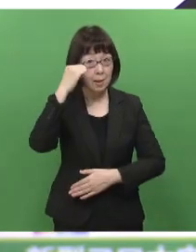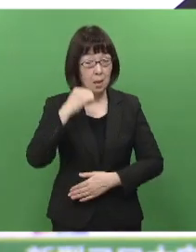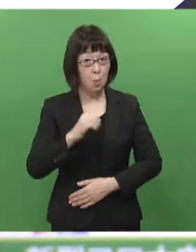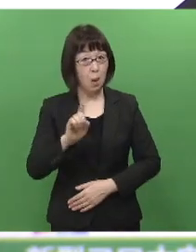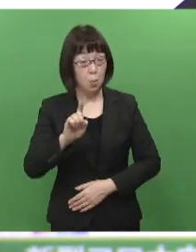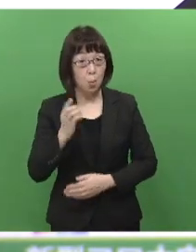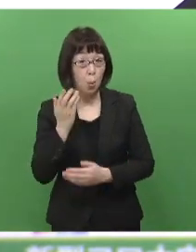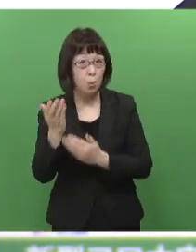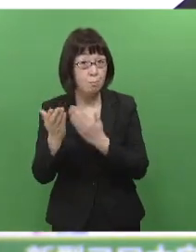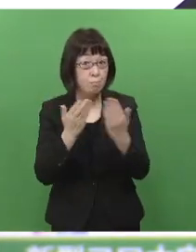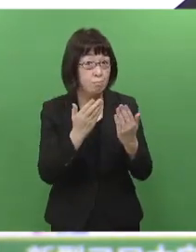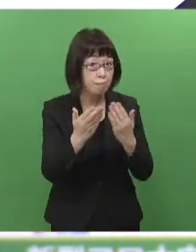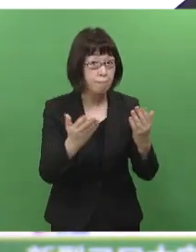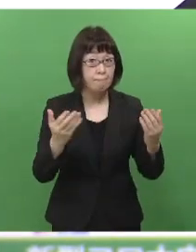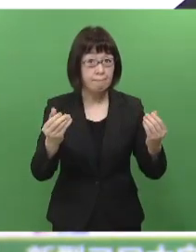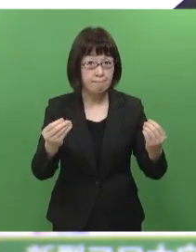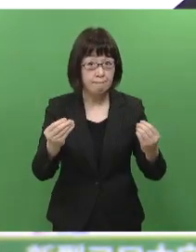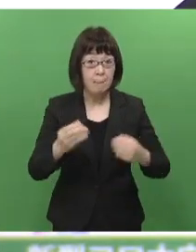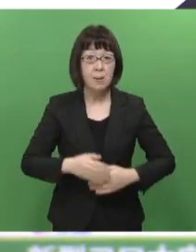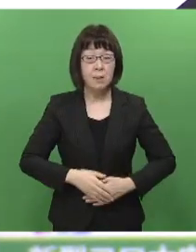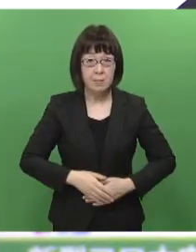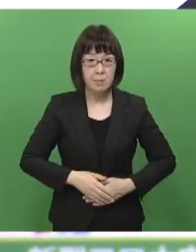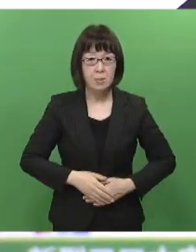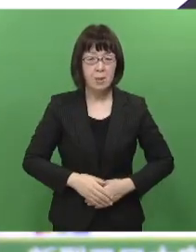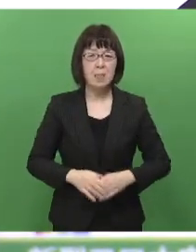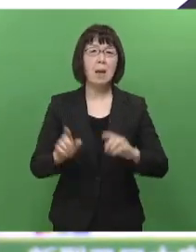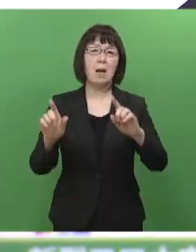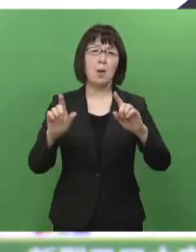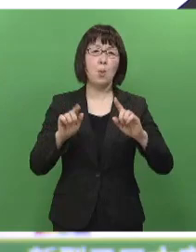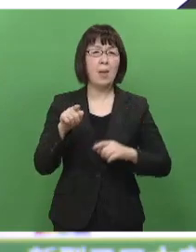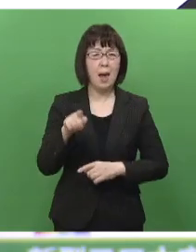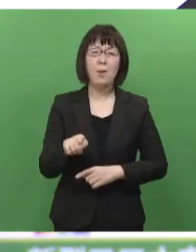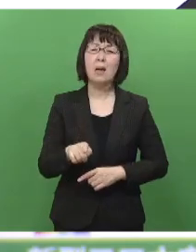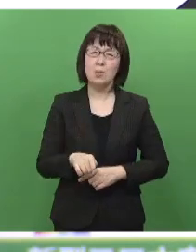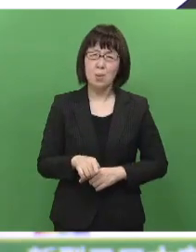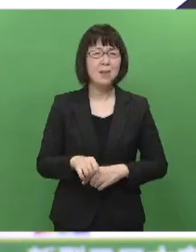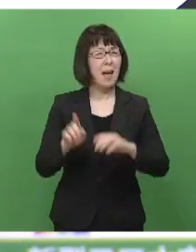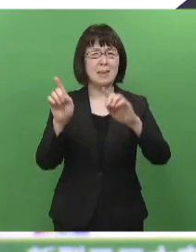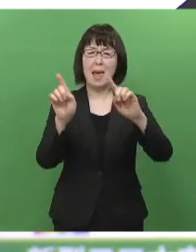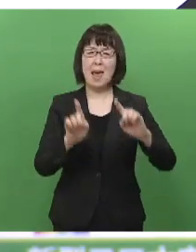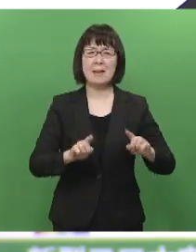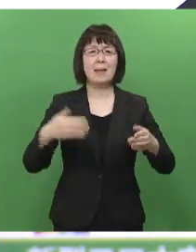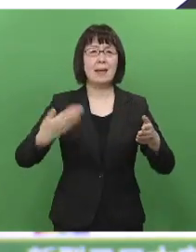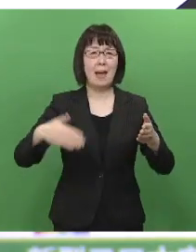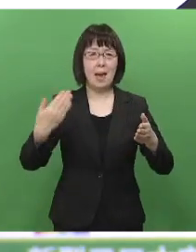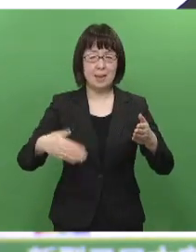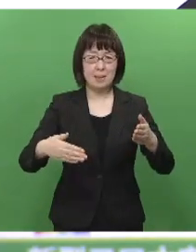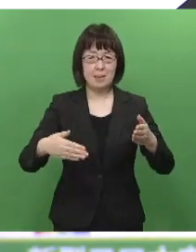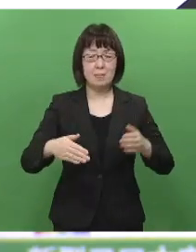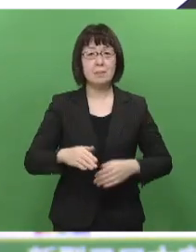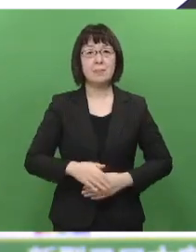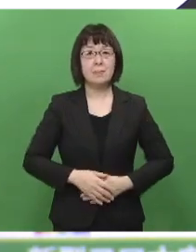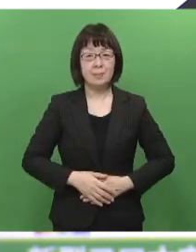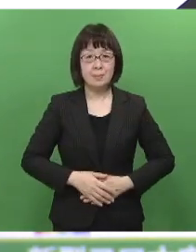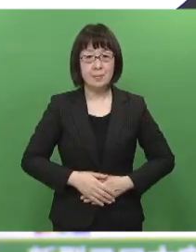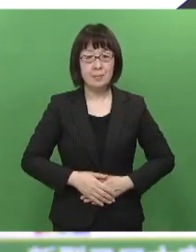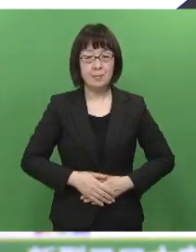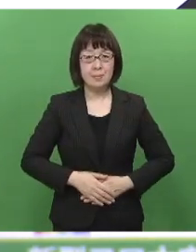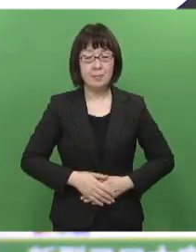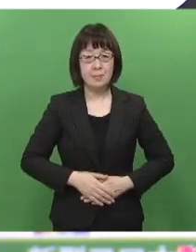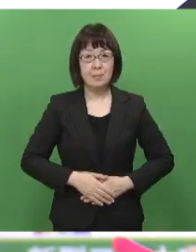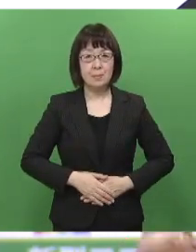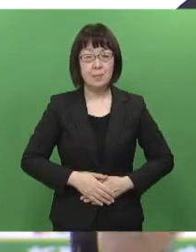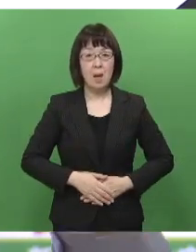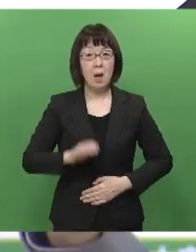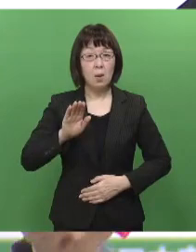と聞きますと、そんなに減ってませんという報告を受けております。でこれからまさに人